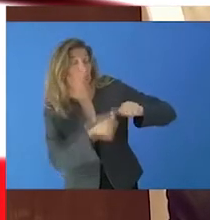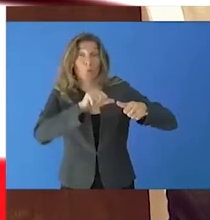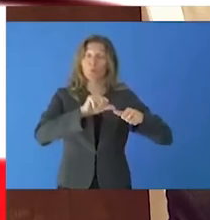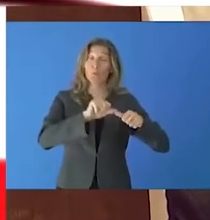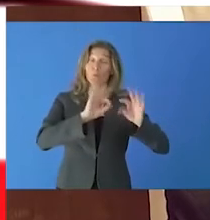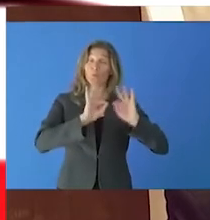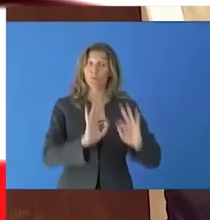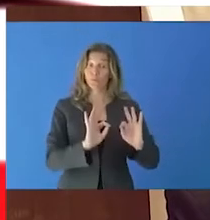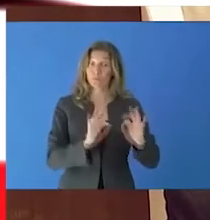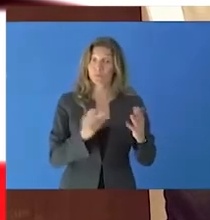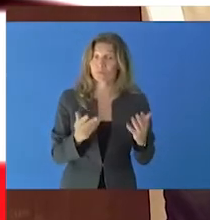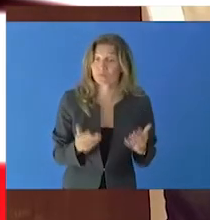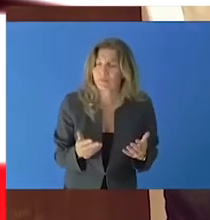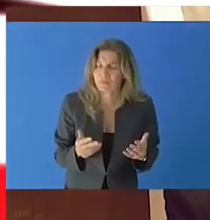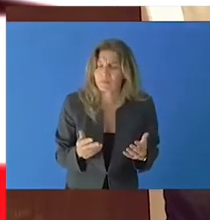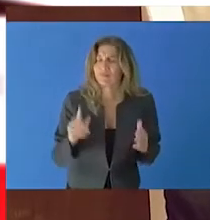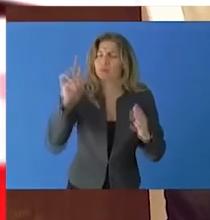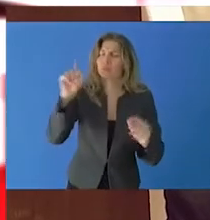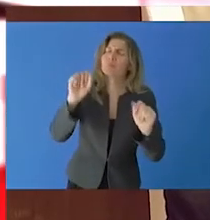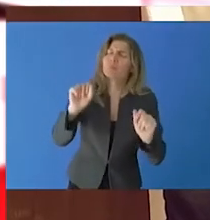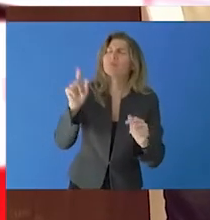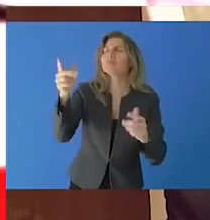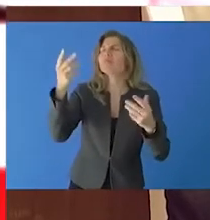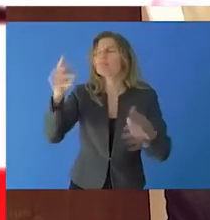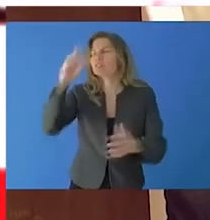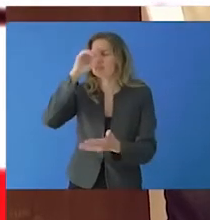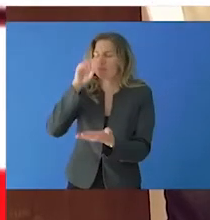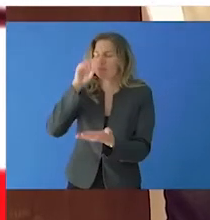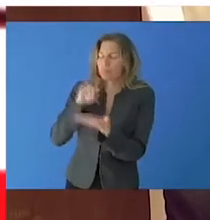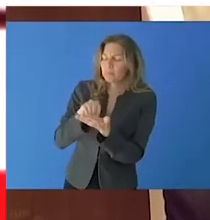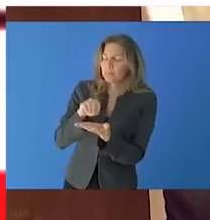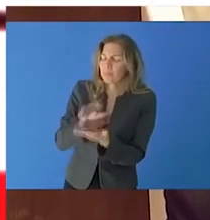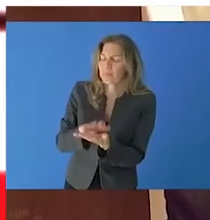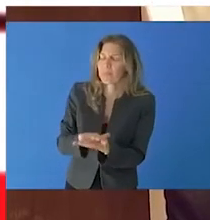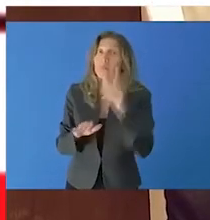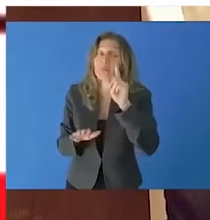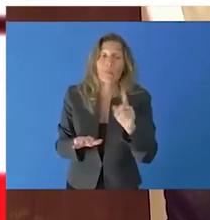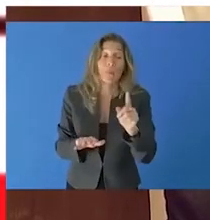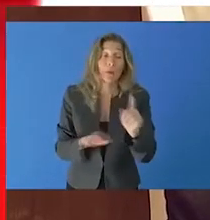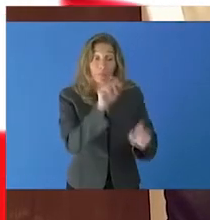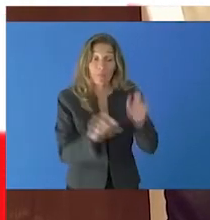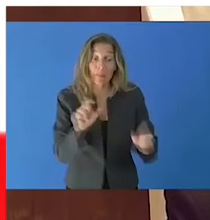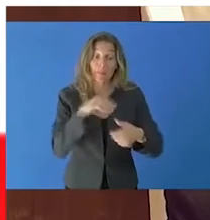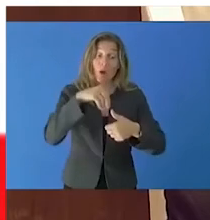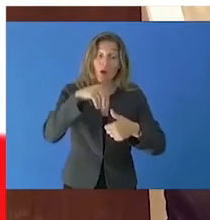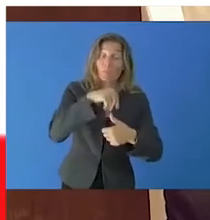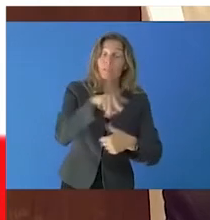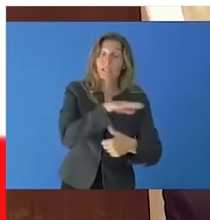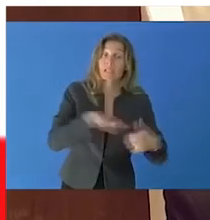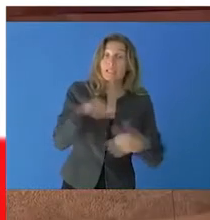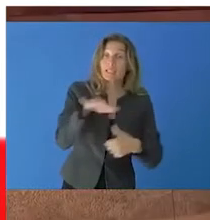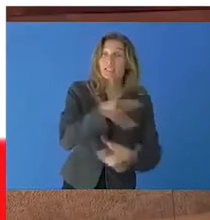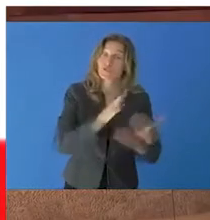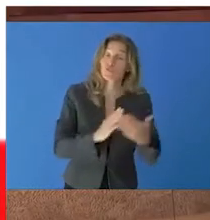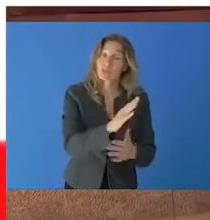l'autodétermination et une autre gouvernance les questions d'actualité parce que c'est justement dans la négation de ses droits internationalement